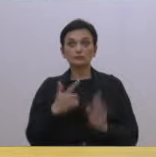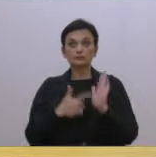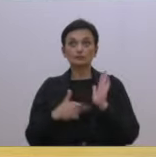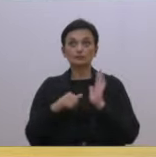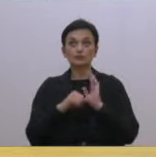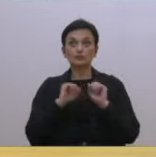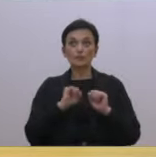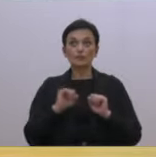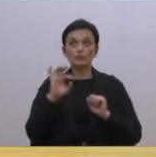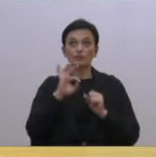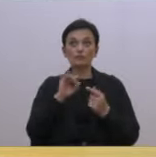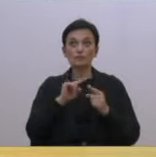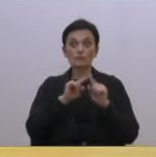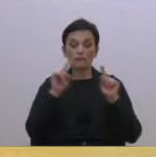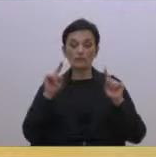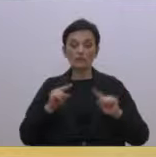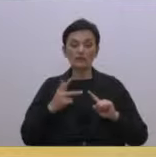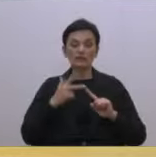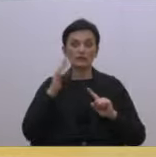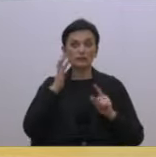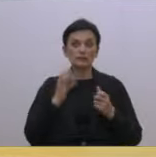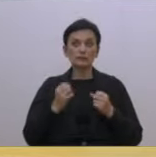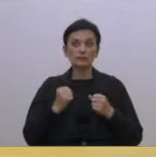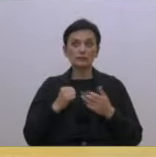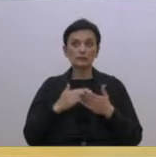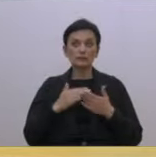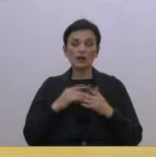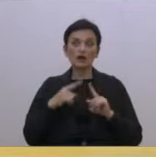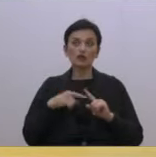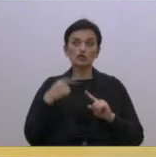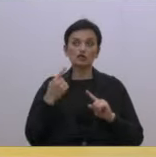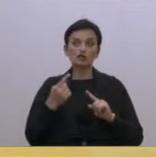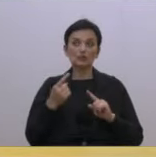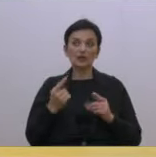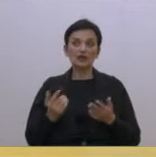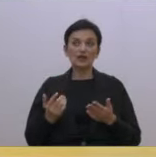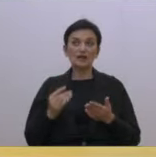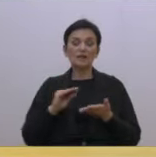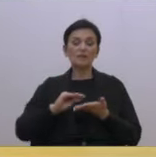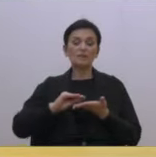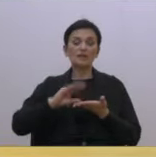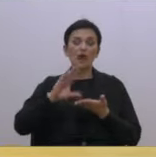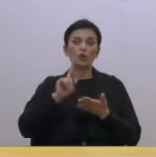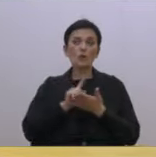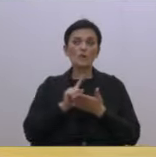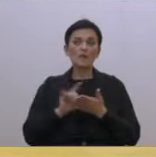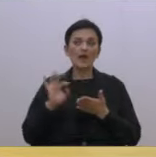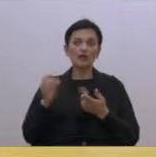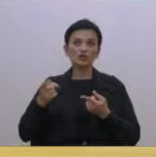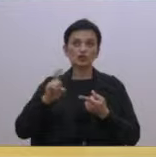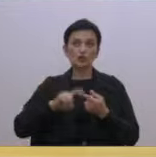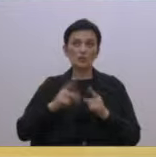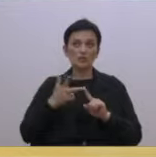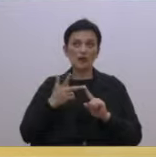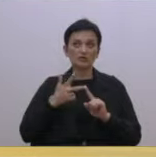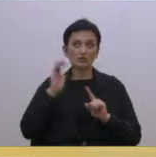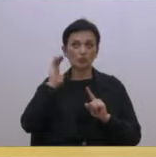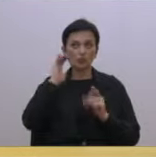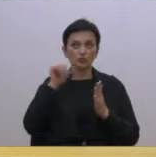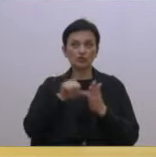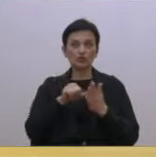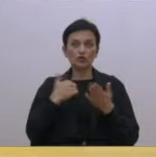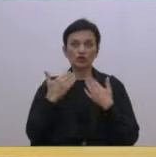სამოცდათექვსმეტი მომხრე ნული წინააღმდეგი პაკეტი მესამე მოსმენით მიღებულია. შემდეგი დაგროვებითი პენსიის შესახებ კანონში ცვლილება მესამე მოსმენით, ხო, ჩართოთ კენჭისყრის რეჟიმი.